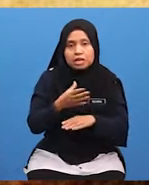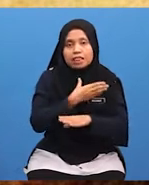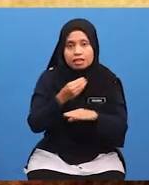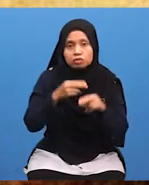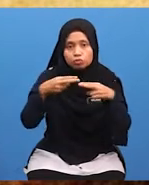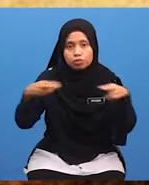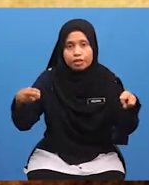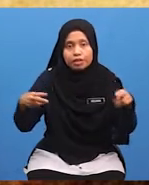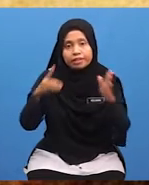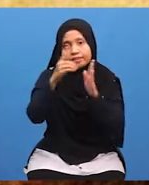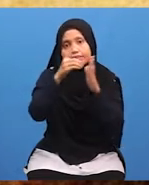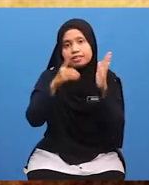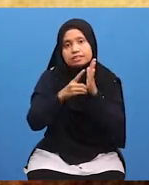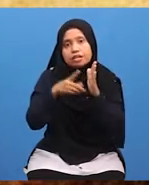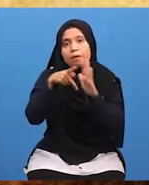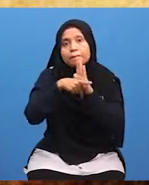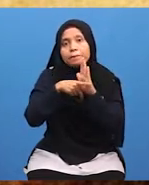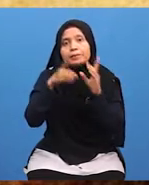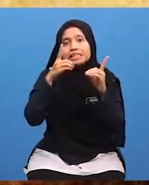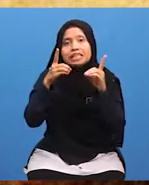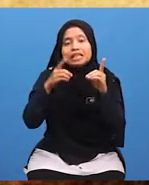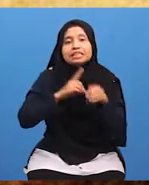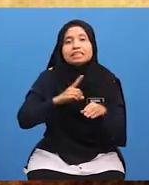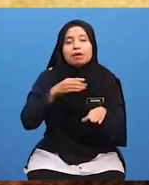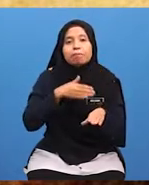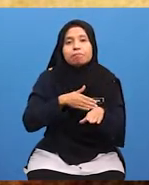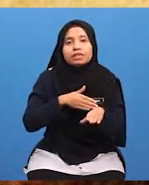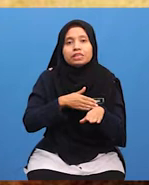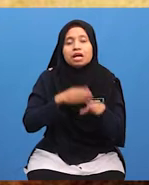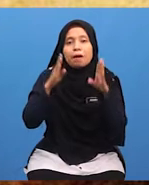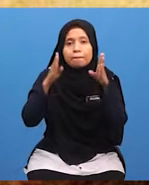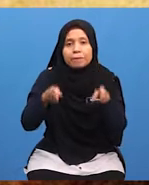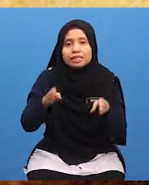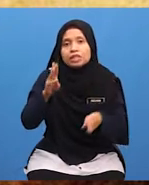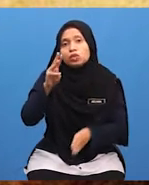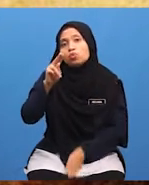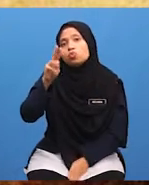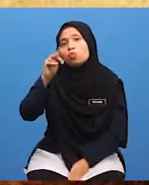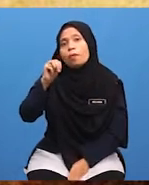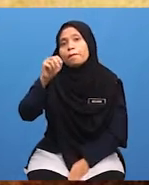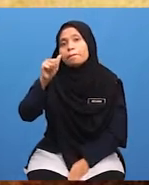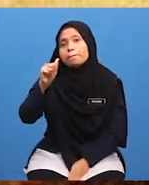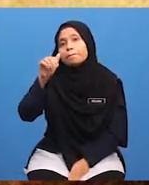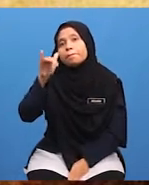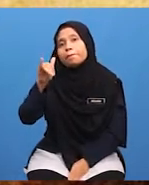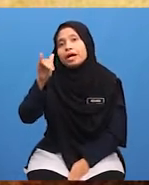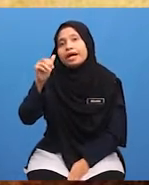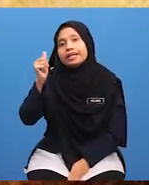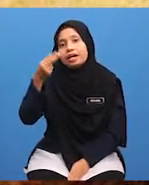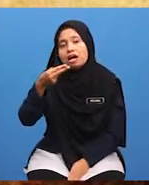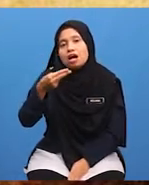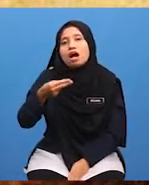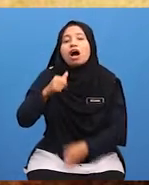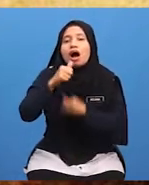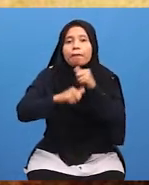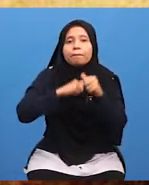Islam dan huraikan ciri-ciri pendidikan Islam pada zaman Bani Umayyah pada abad ke-7 hingga